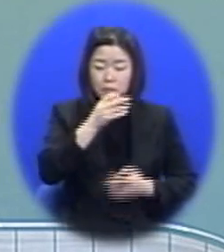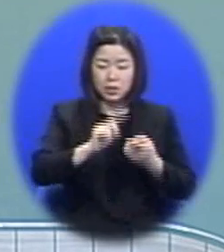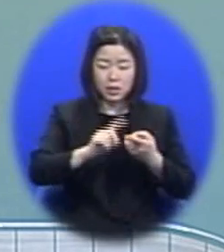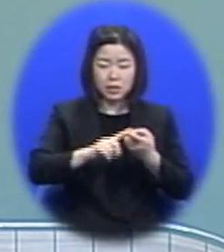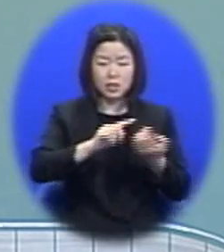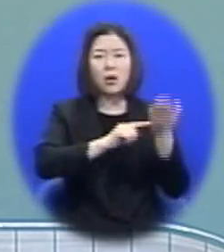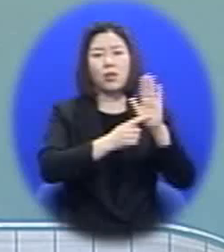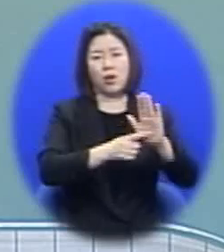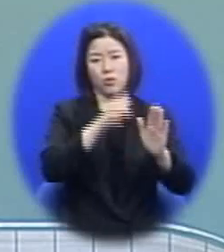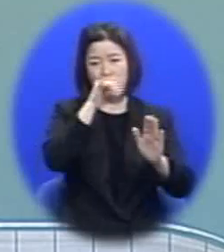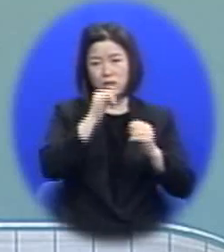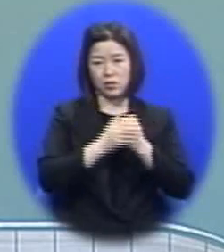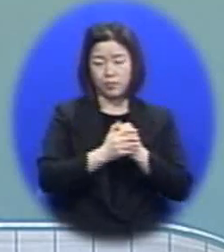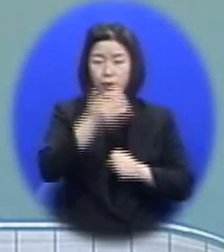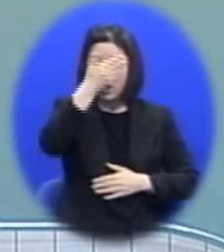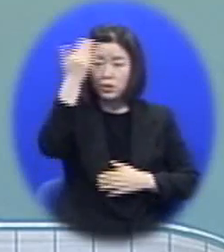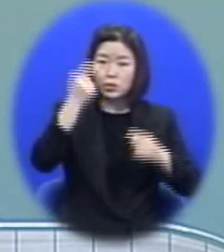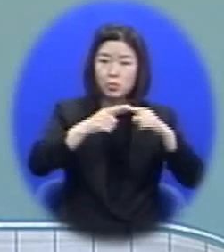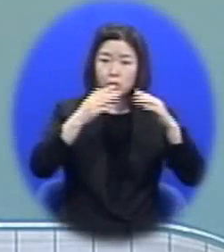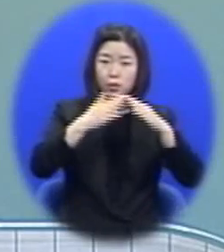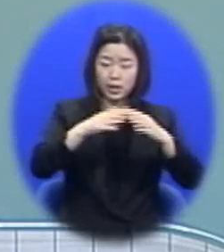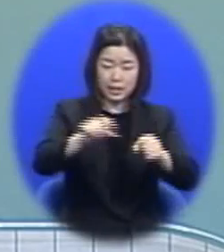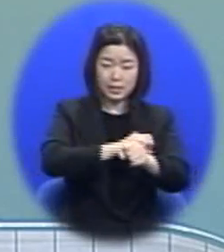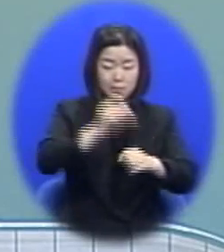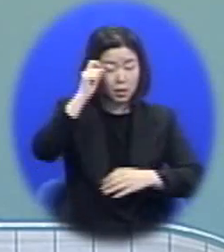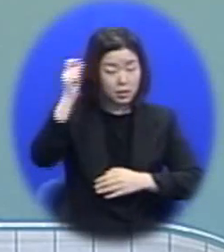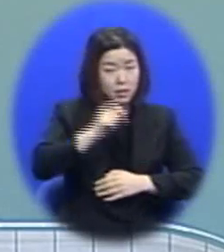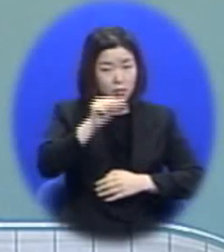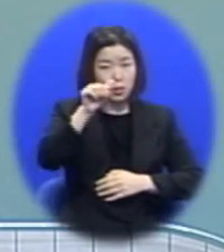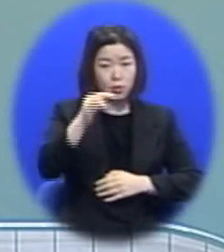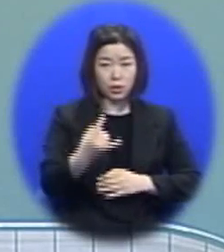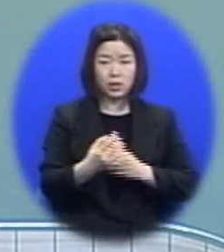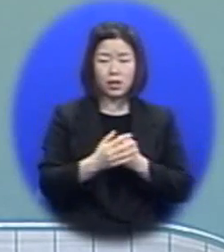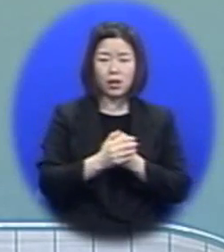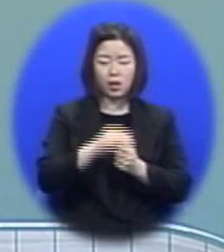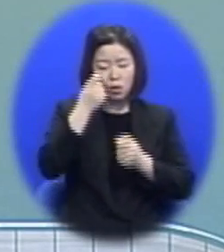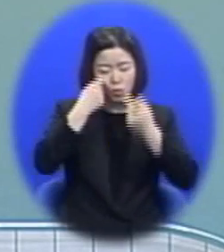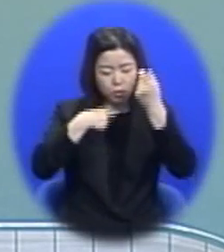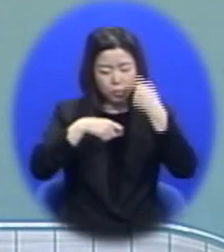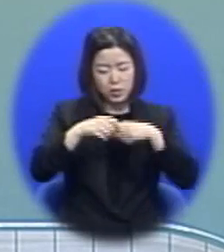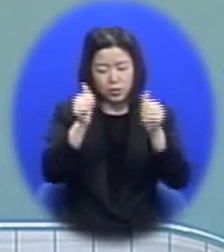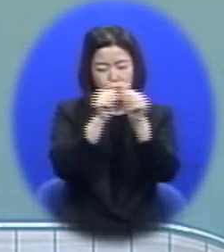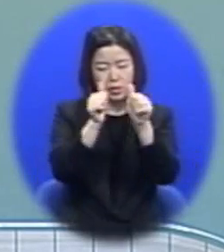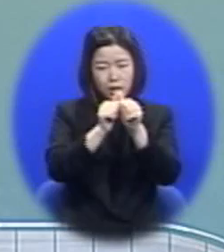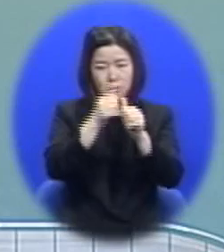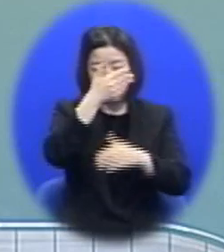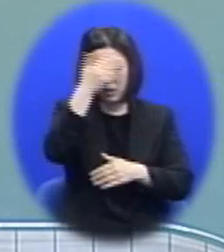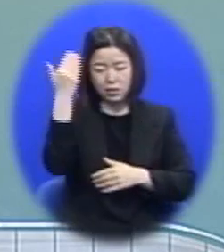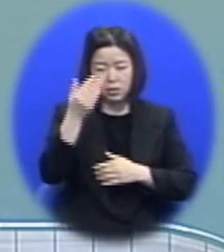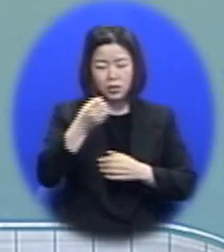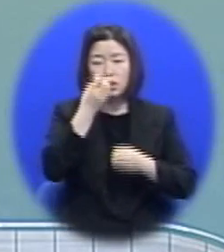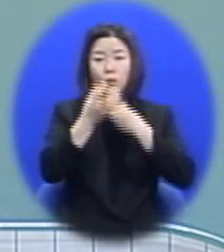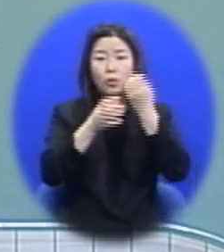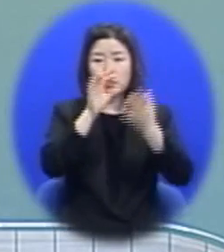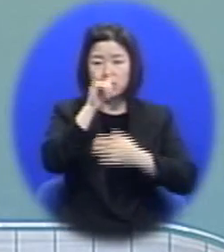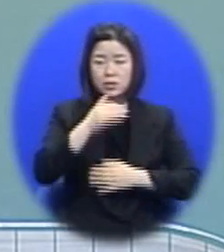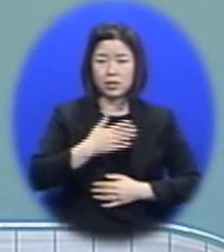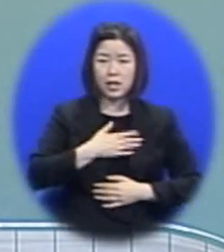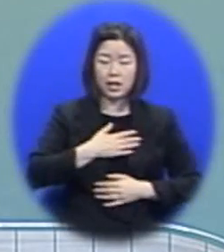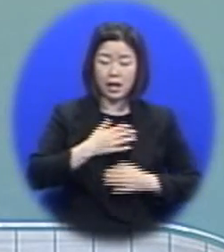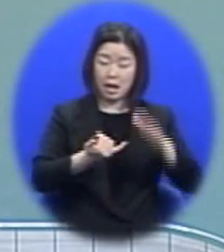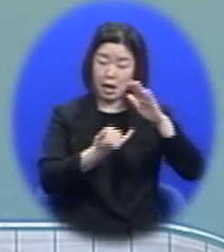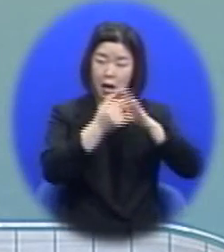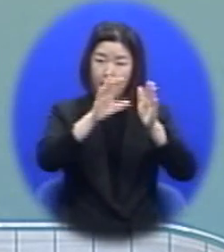특별 새벽기도 때 어떤 남자 청 이 울면서 이런 고백을 했습니다 내가 어릴 때 집이 고물상을